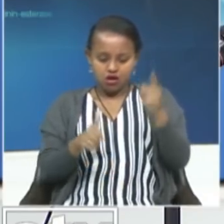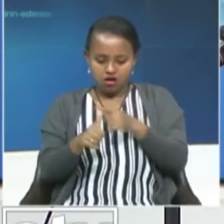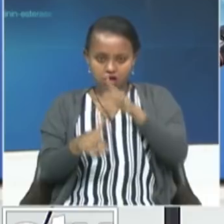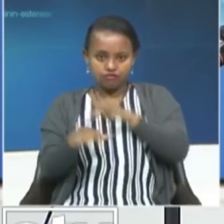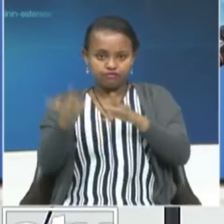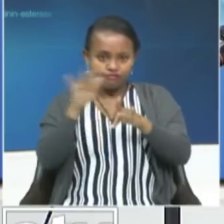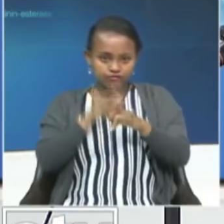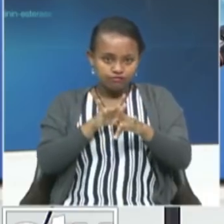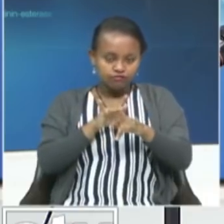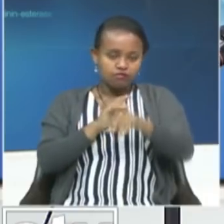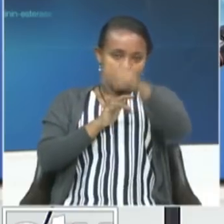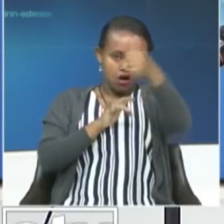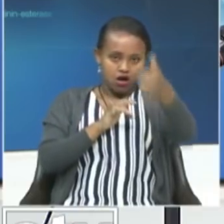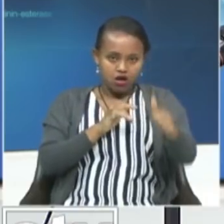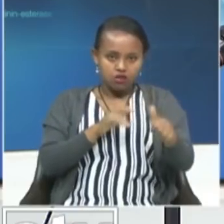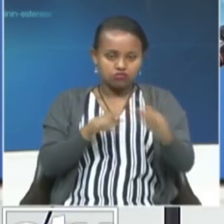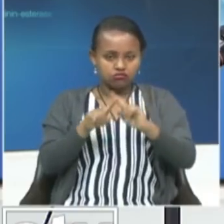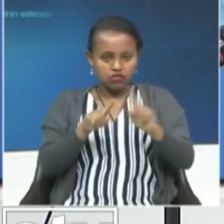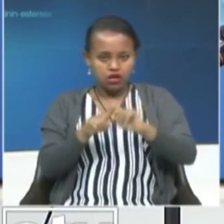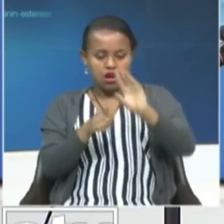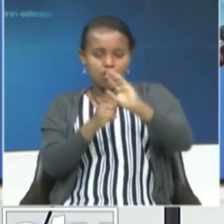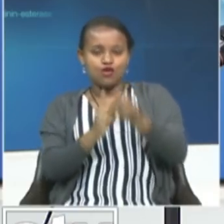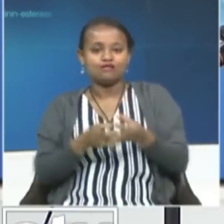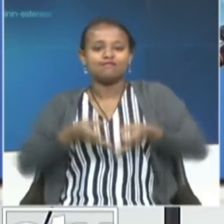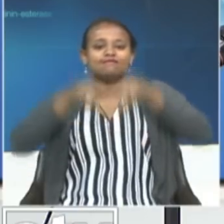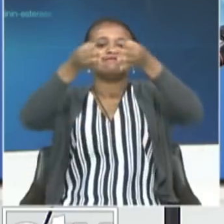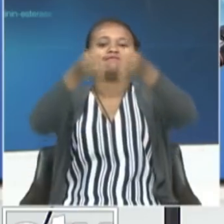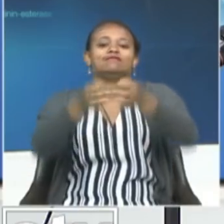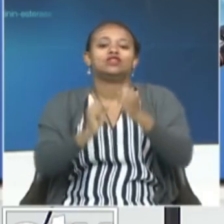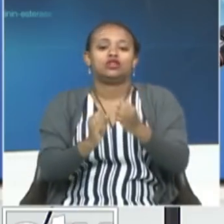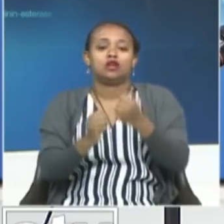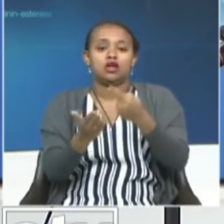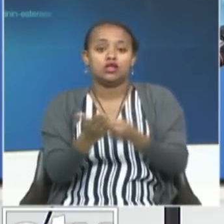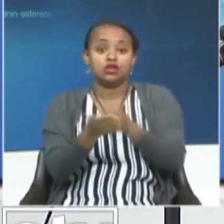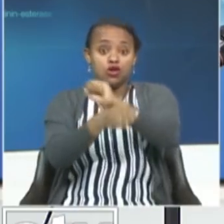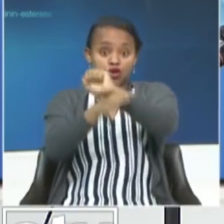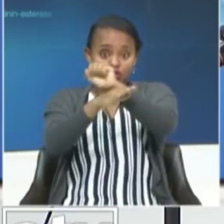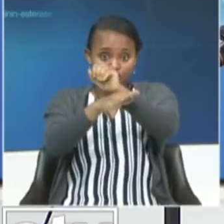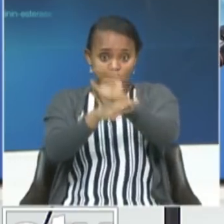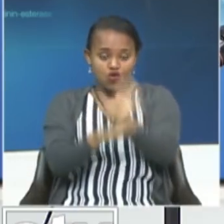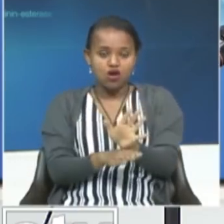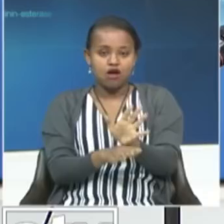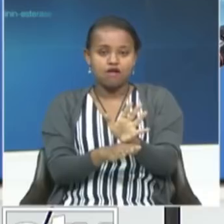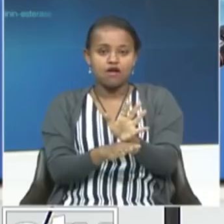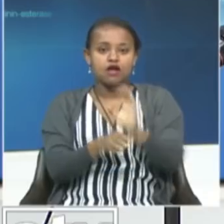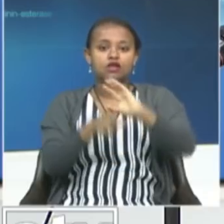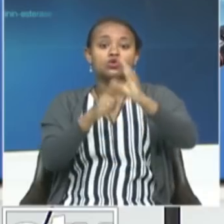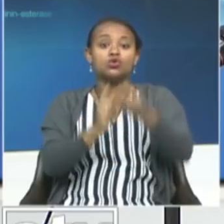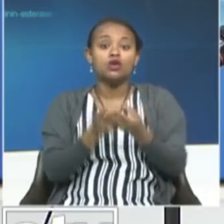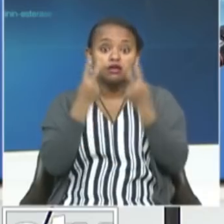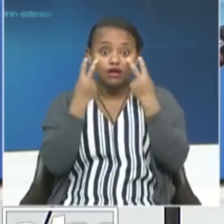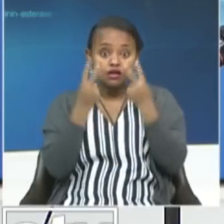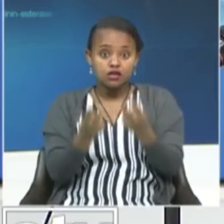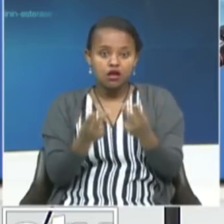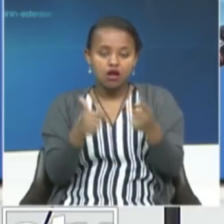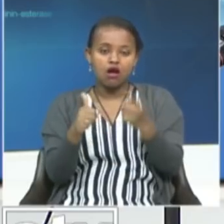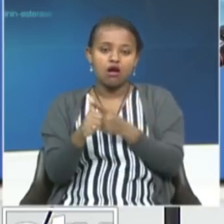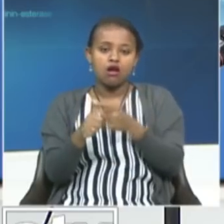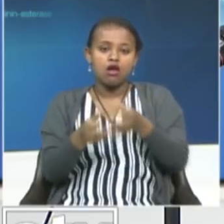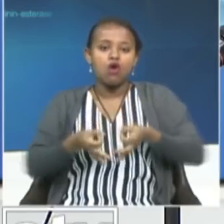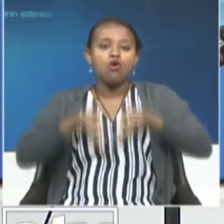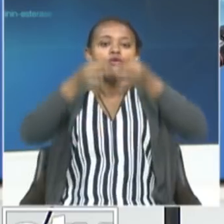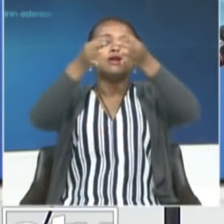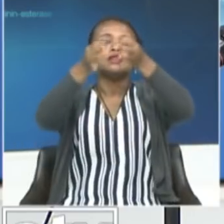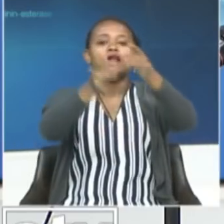ሁለተኛ በአየር በተለያየ ሁኔታ ሊተላለፉ ይችላሉ። የዚህ የኮሮናን ቫይረስ ሁኔታን ስናይ አንደኛው